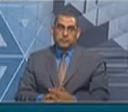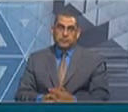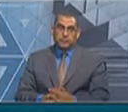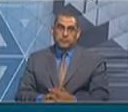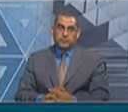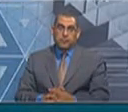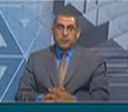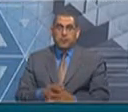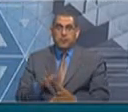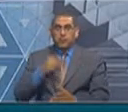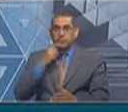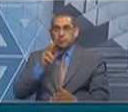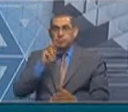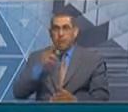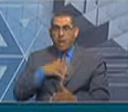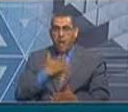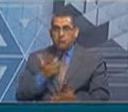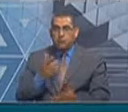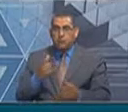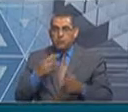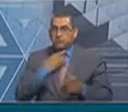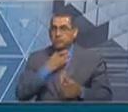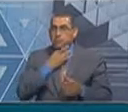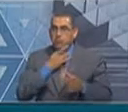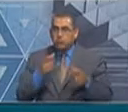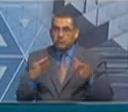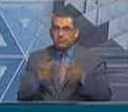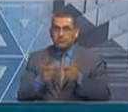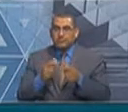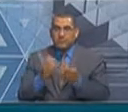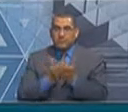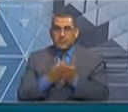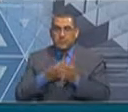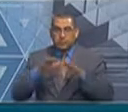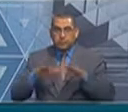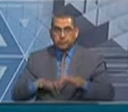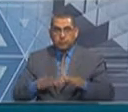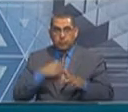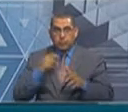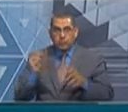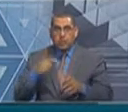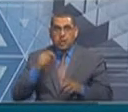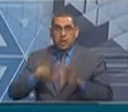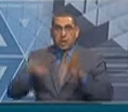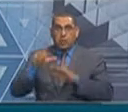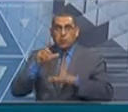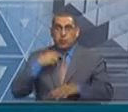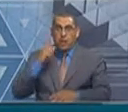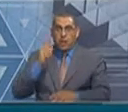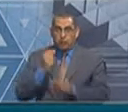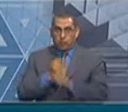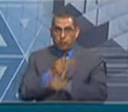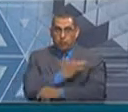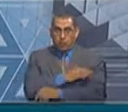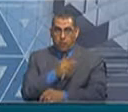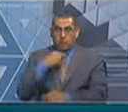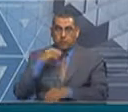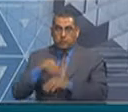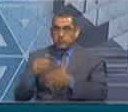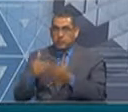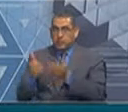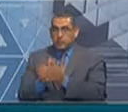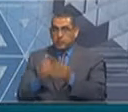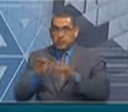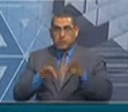على أمل إيجاد مخرج لأزمة سياسية واقتصادية متفاقمة، دعا رئيس الوزراء المكلف مصطفى أديب الأطراف